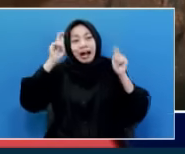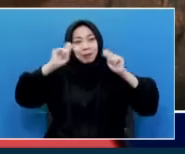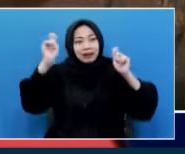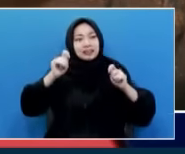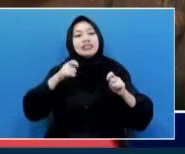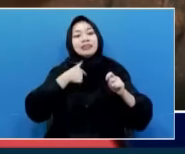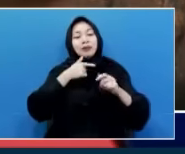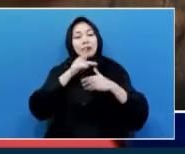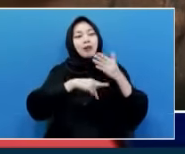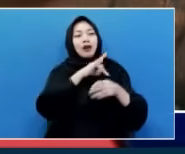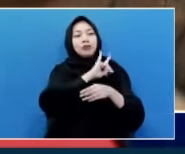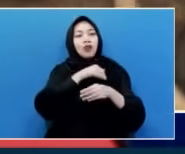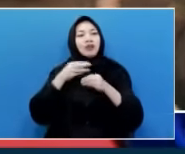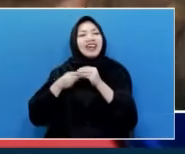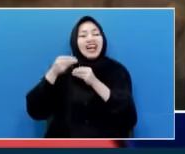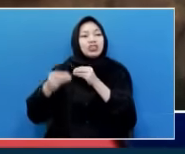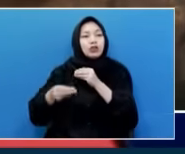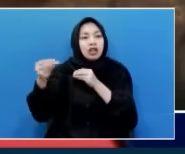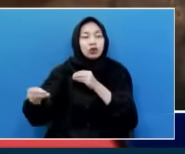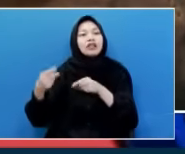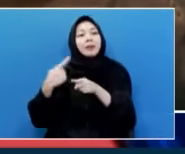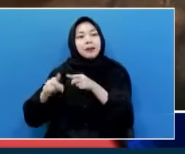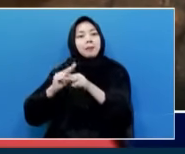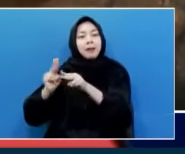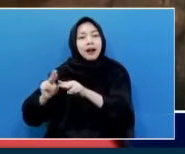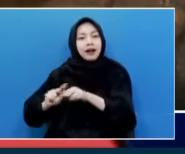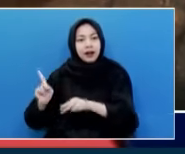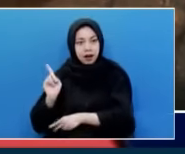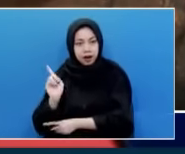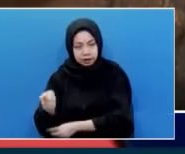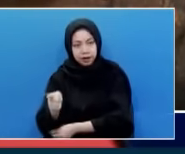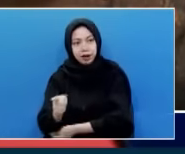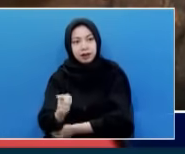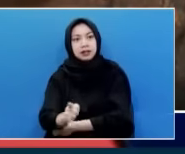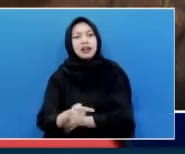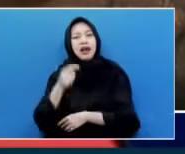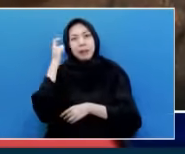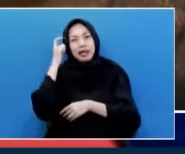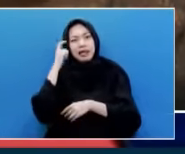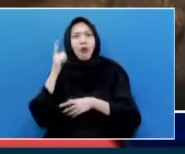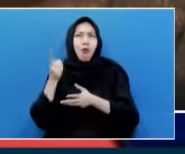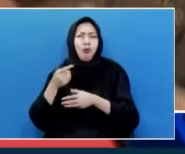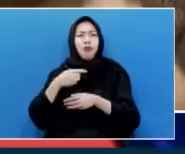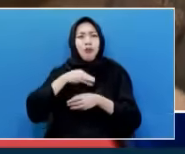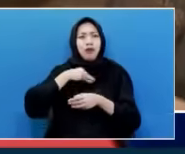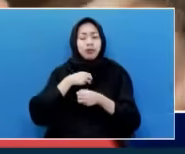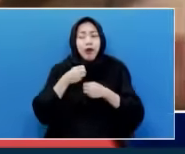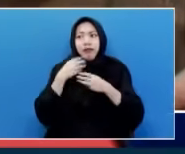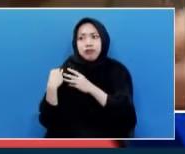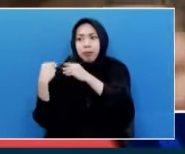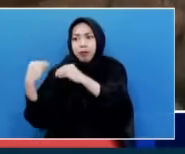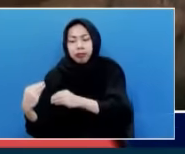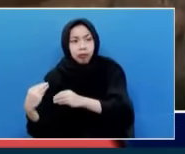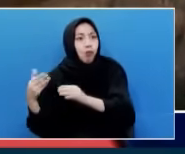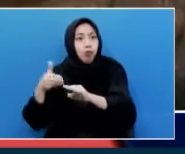komunikasinya pun Saya juga mikir kalau saya dapat tugas komunikasi seperti itu pasti akan sangat berat gitu kan untuk kemudian meyakinkan publik